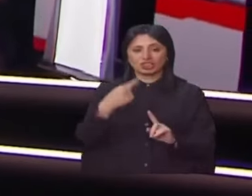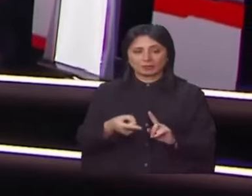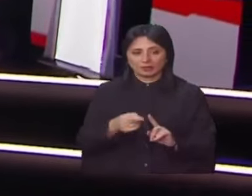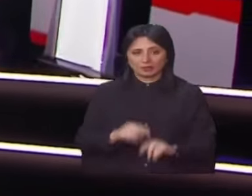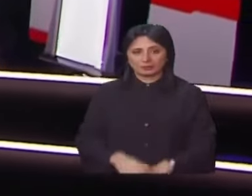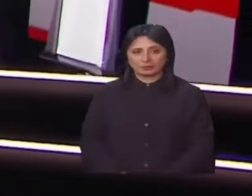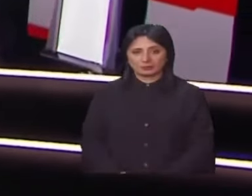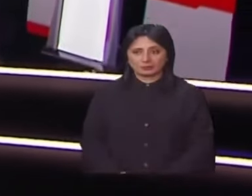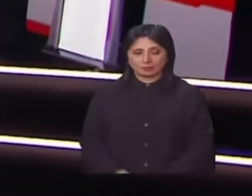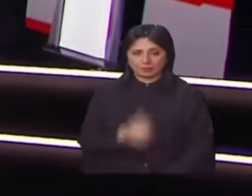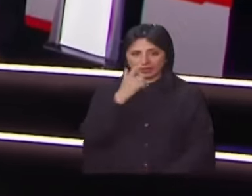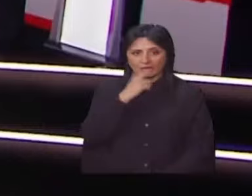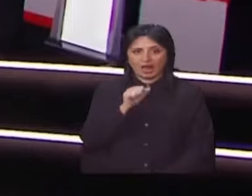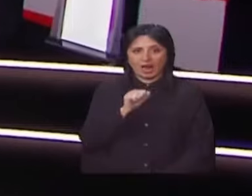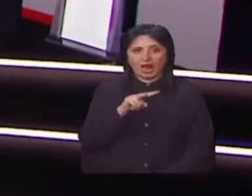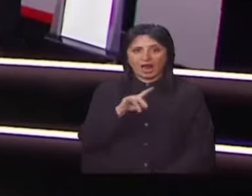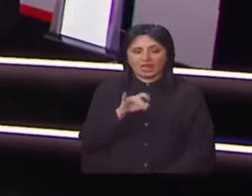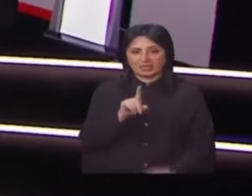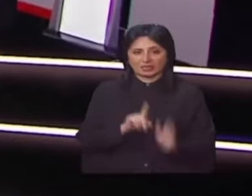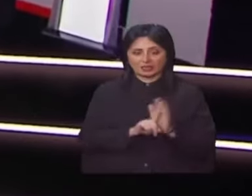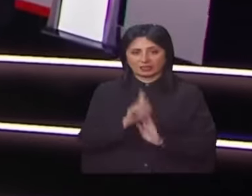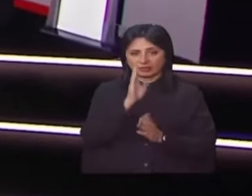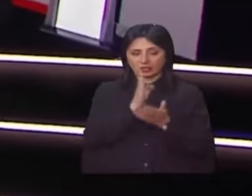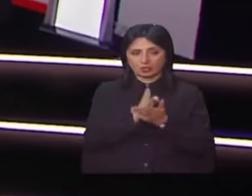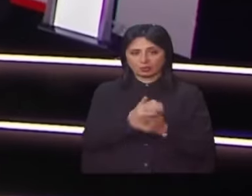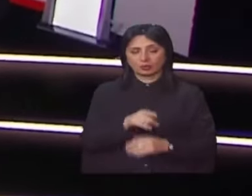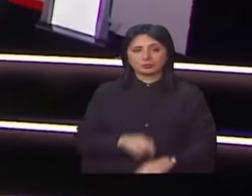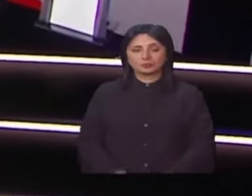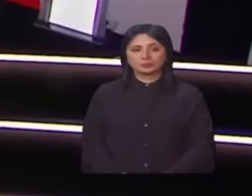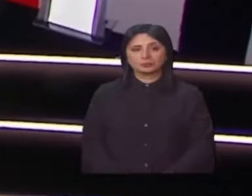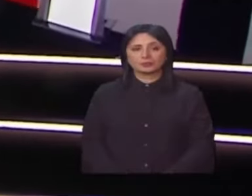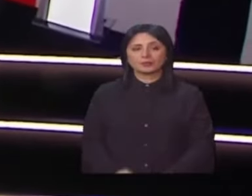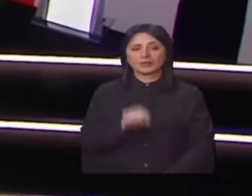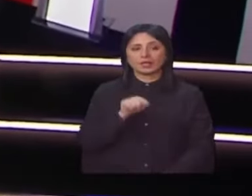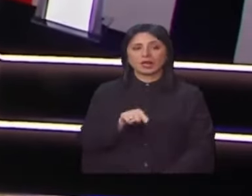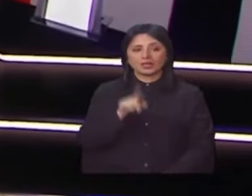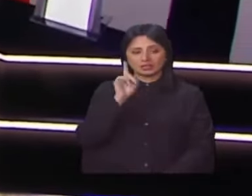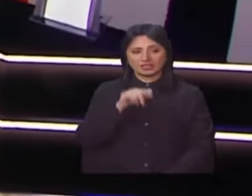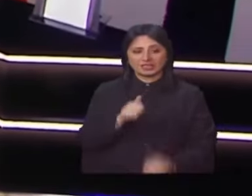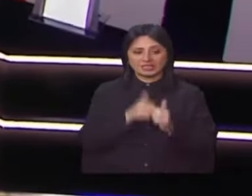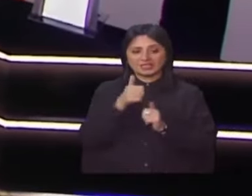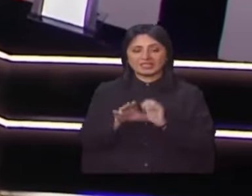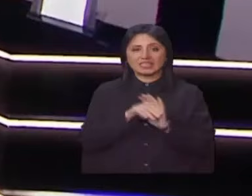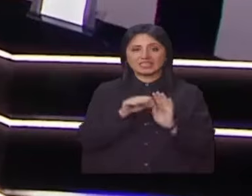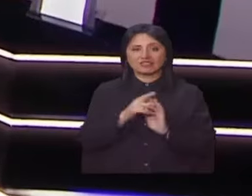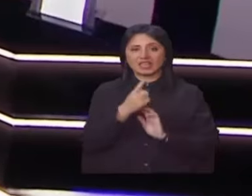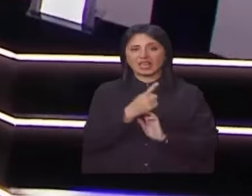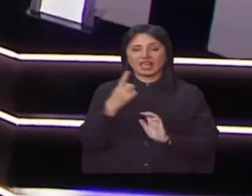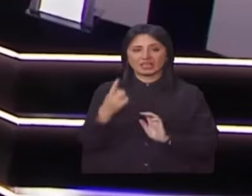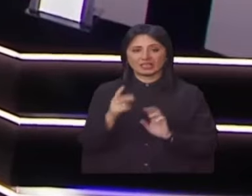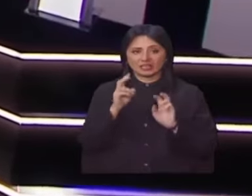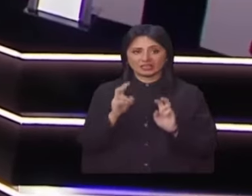რაუნდზე. ბატონო ალექსანდრე, ეს თქვენგან უნდა დავიწყოთ ეს რაუნდი, ასე ვთქვათ. აქ მოგეხსენებათ, რომ წინა საარჩევნოთ ერთ-ერთი